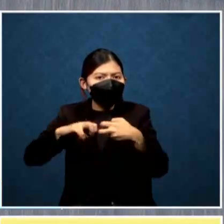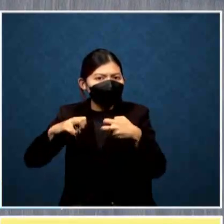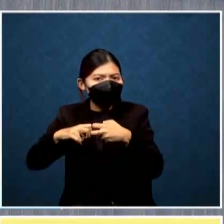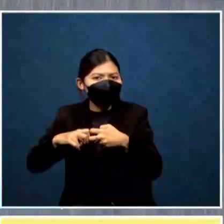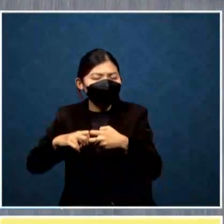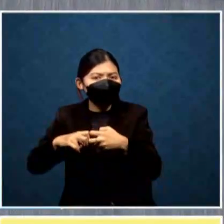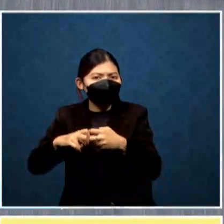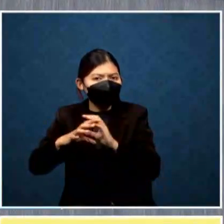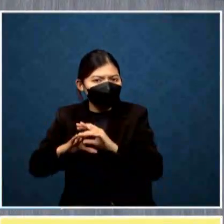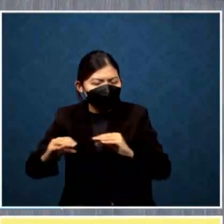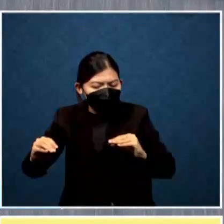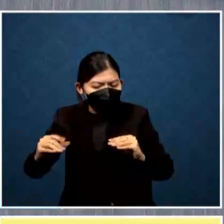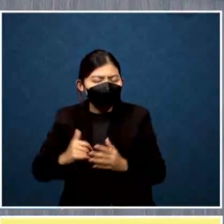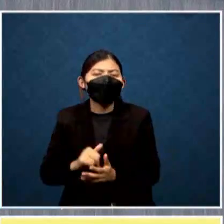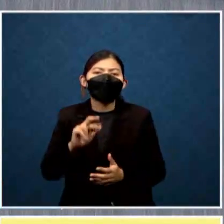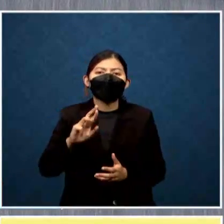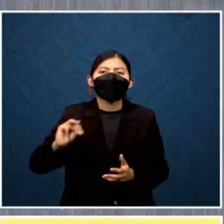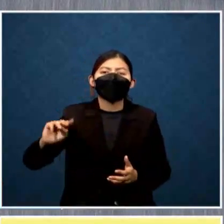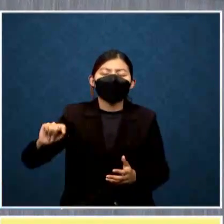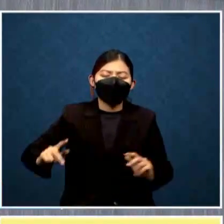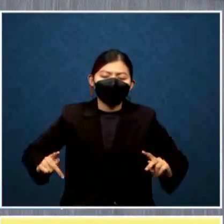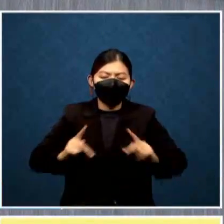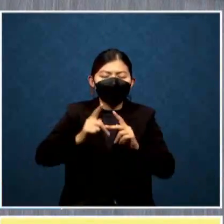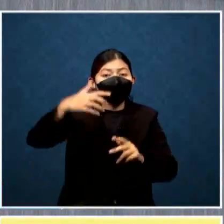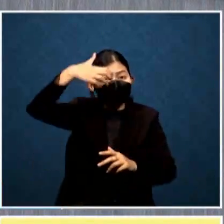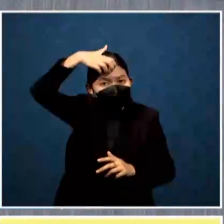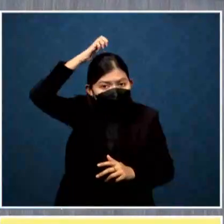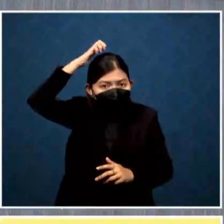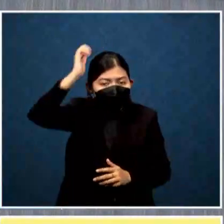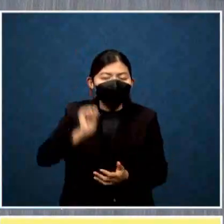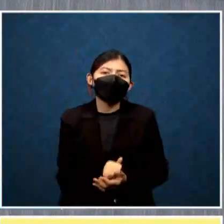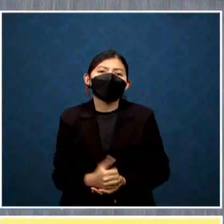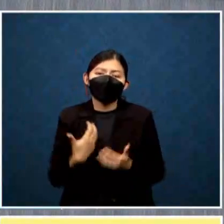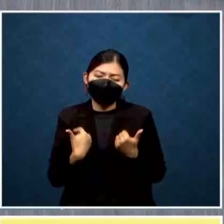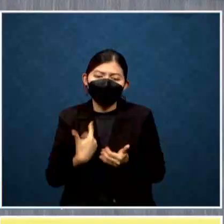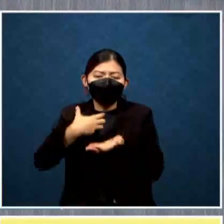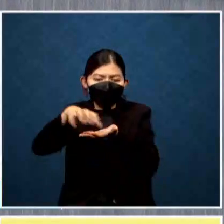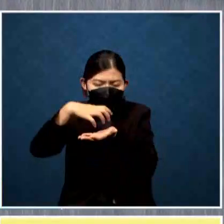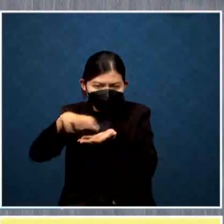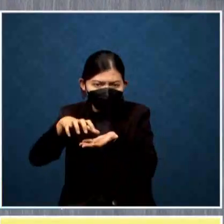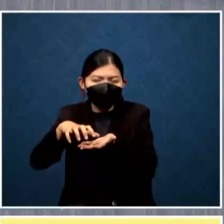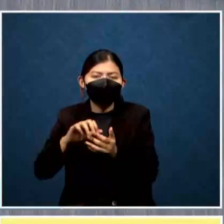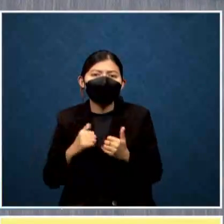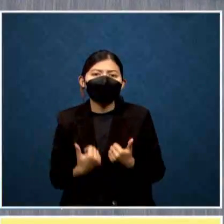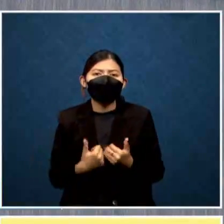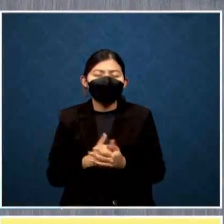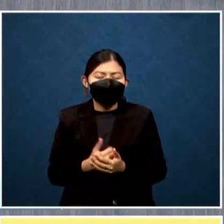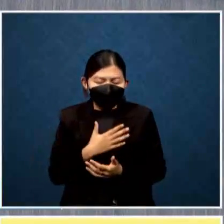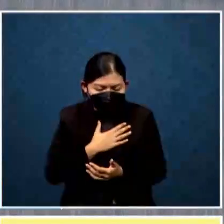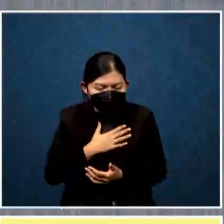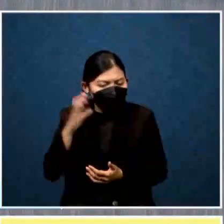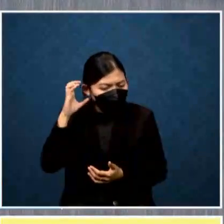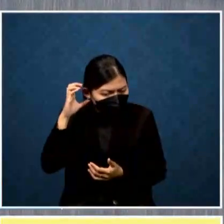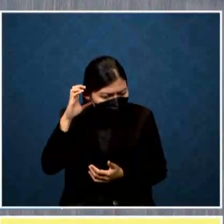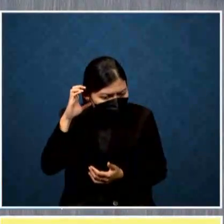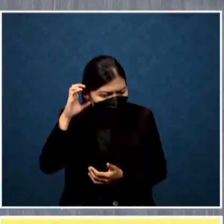ที่ท่านรัฐมนตรีว่าการกระทรวงมหาดไทยส่งสัญญาณในวันนี้เชื่อเหลือเกินว่าทั่วประเท